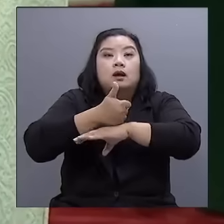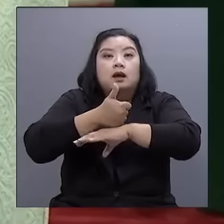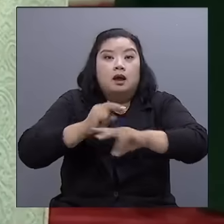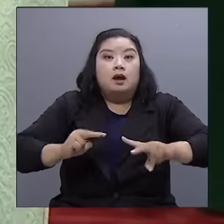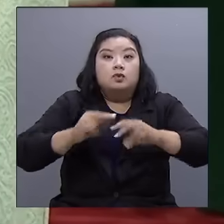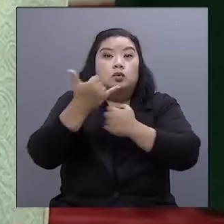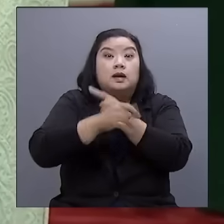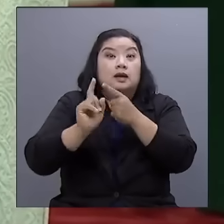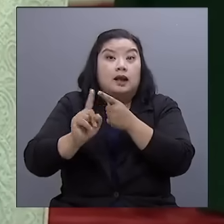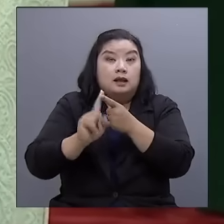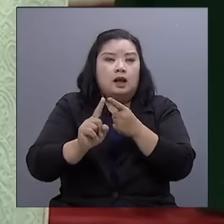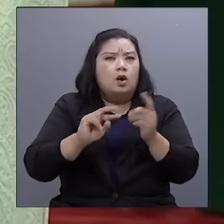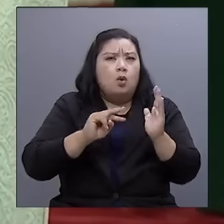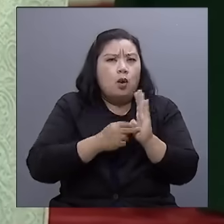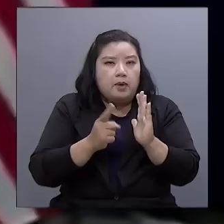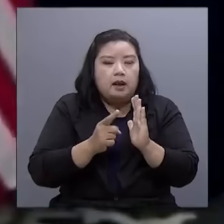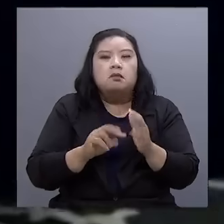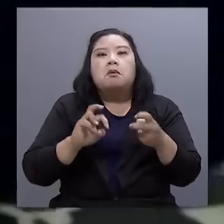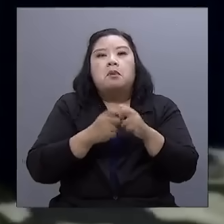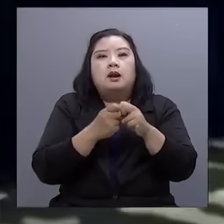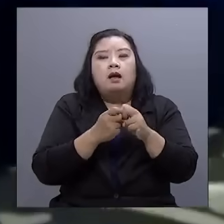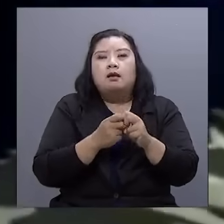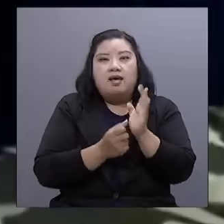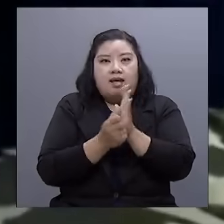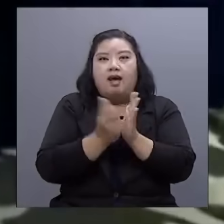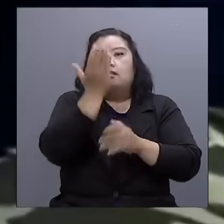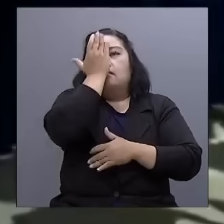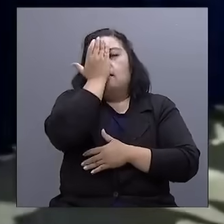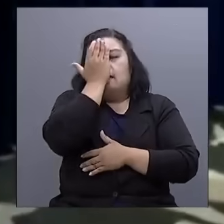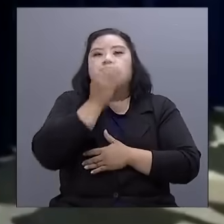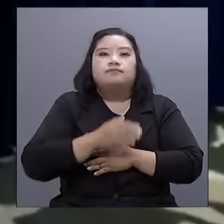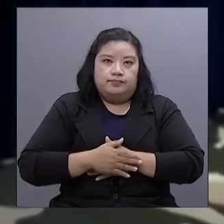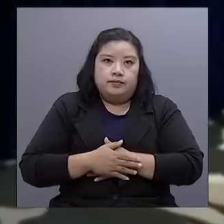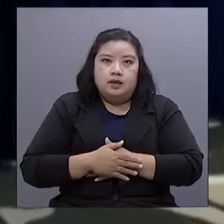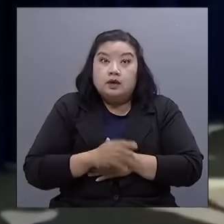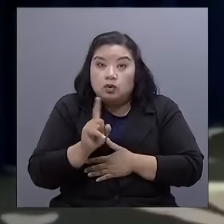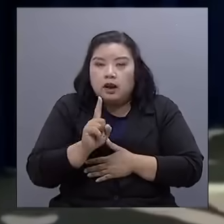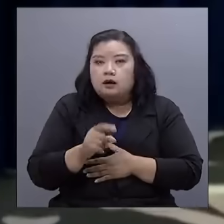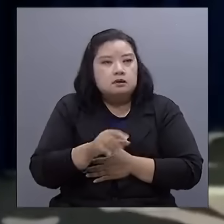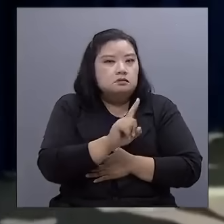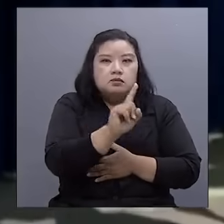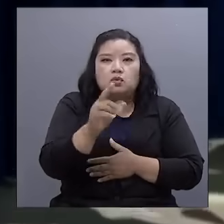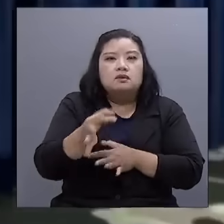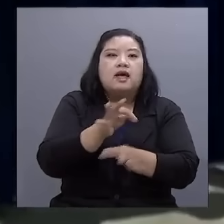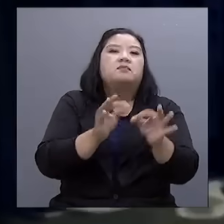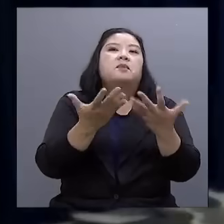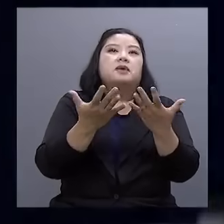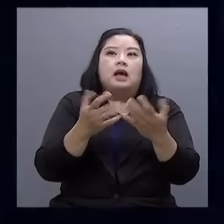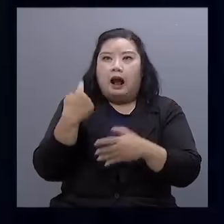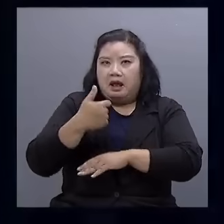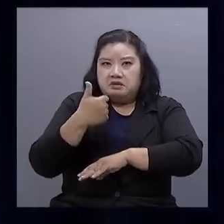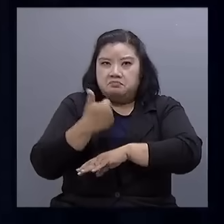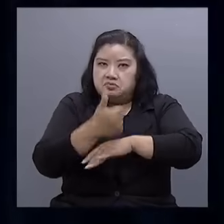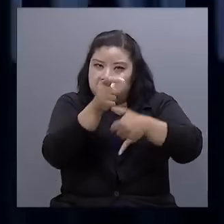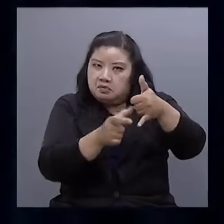เพียงแค่การแก้ปัญหาเฉพาะหน้าเป็นการชั่วคราวนะคะเพราะ 1คือหาคนมาแทนตำแหน่งนี้ทำได้ไม่ง่ายนะคะ